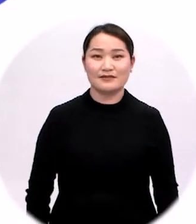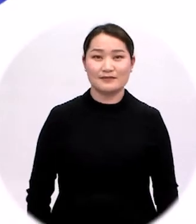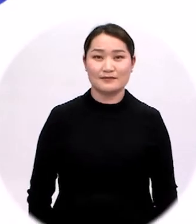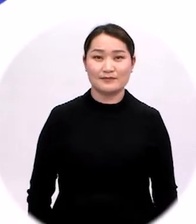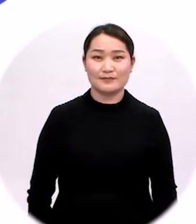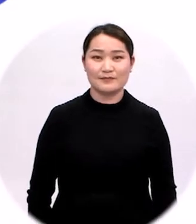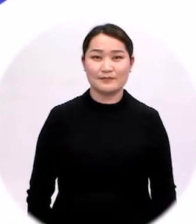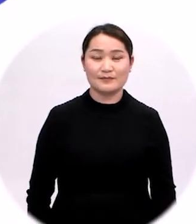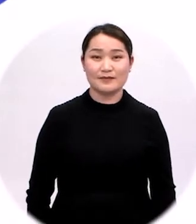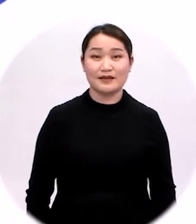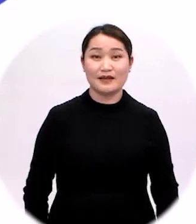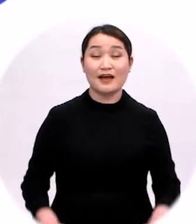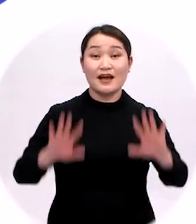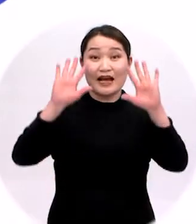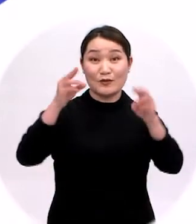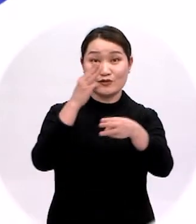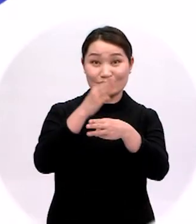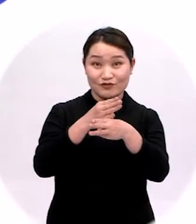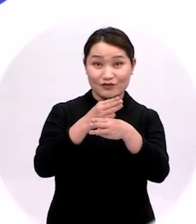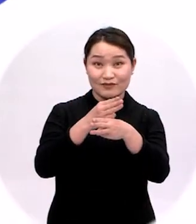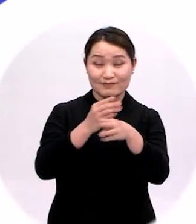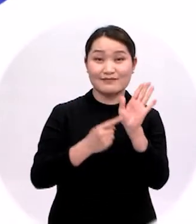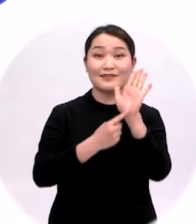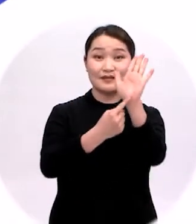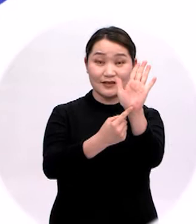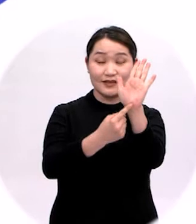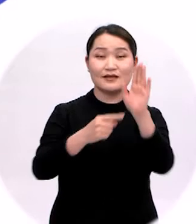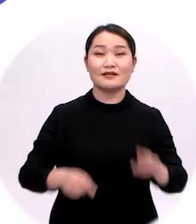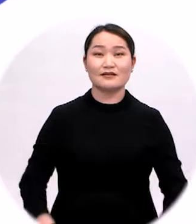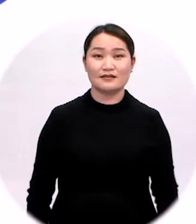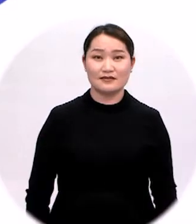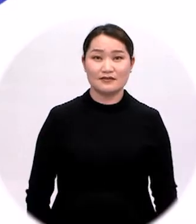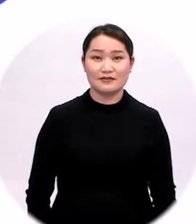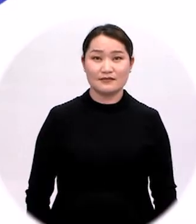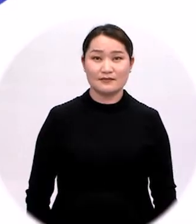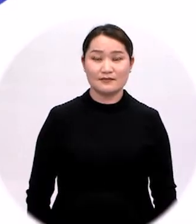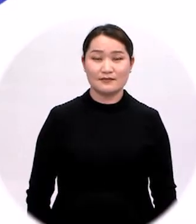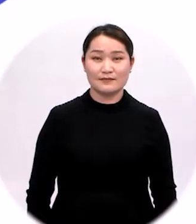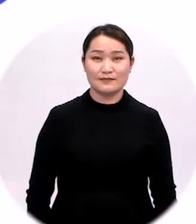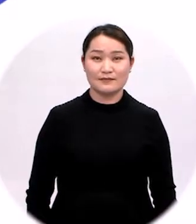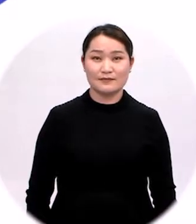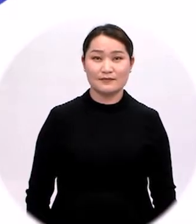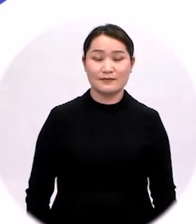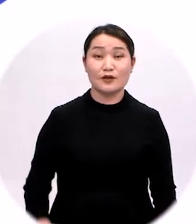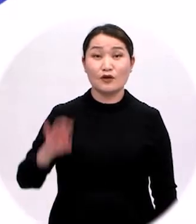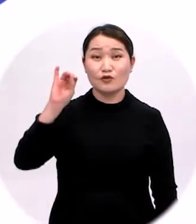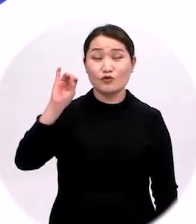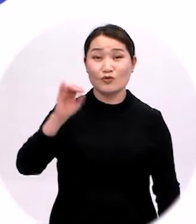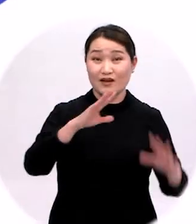Багш нь 10-ын тоог харуулж байна. Яаж юу үсэгтэй адилхан болох вэ